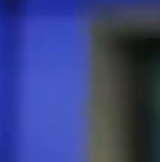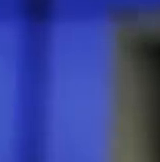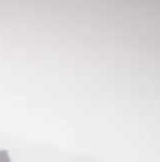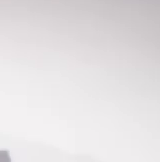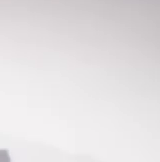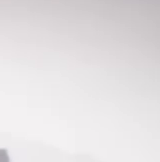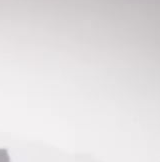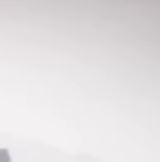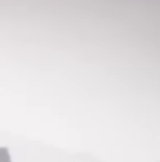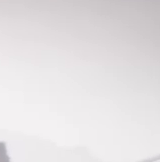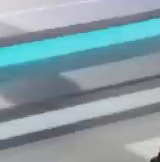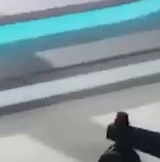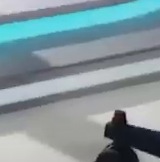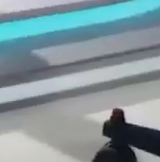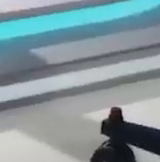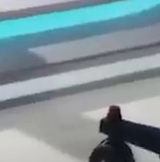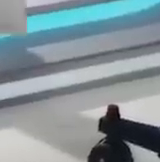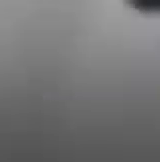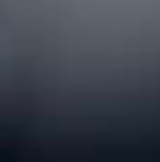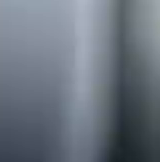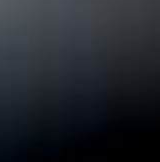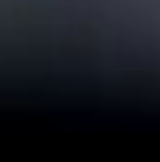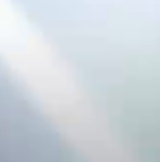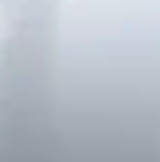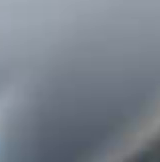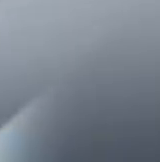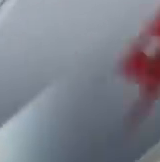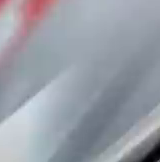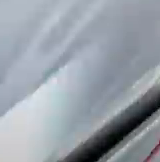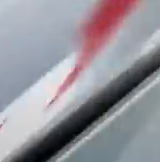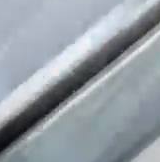live mula sa GMA Network Center. Ito ang Gaming Hot Corner.